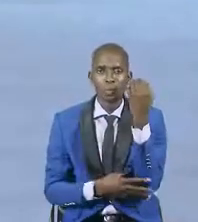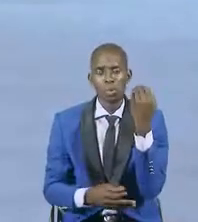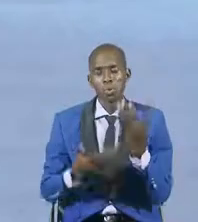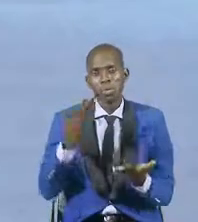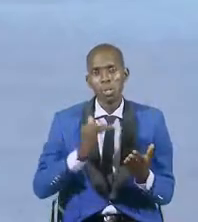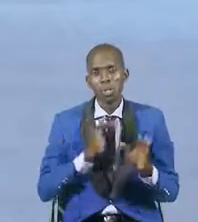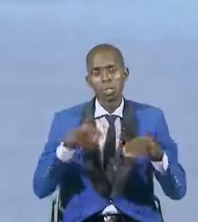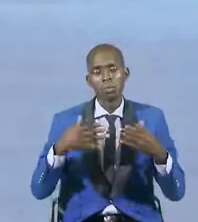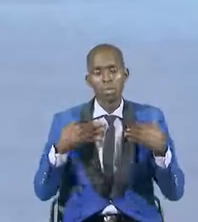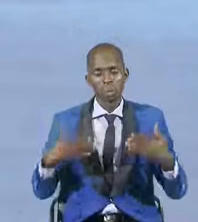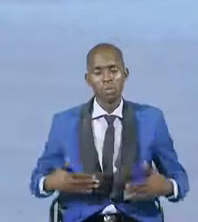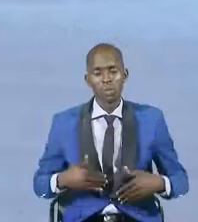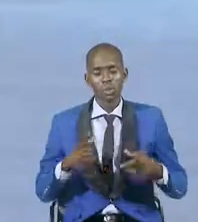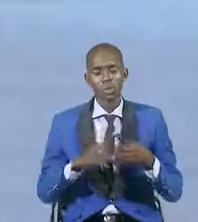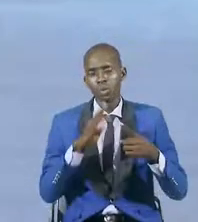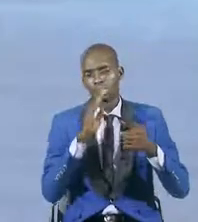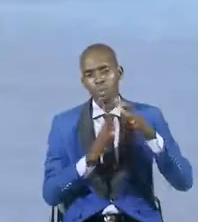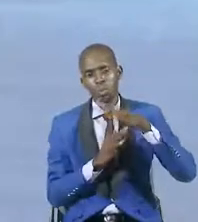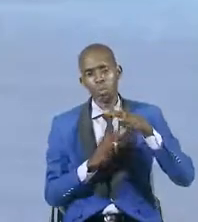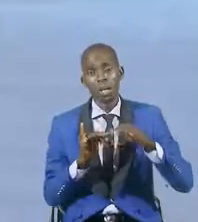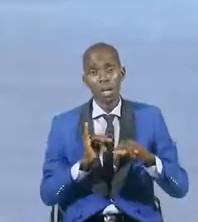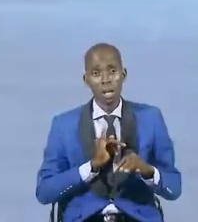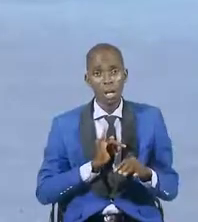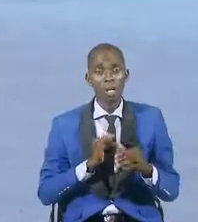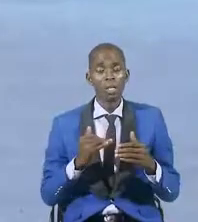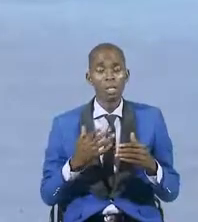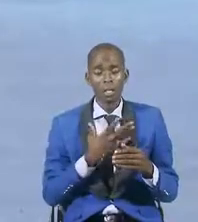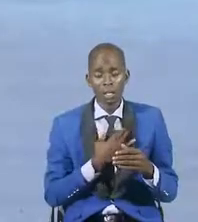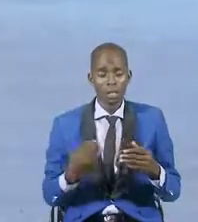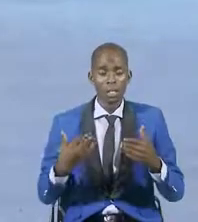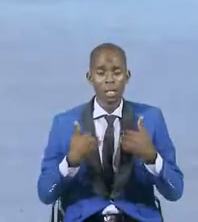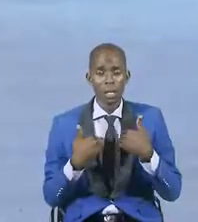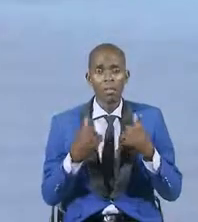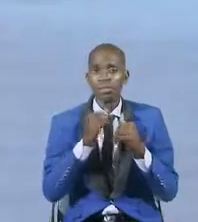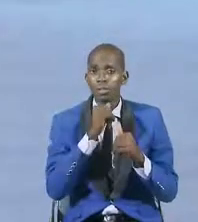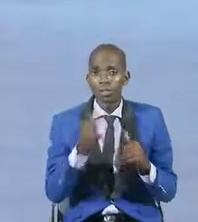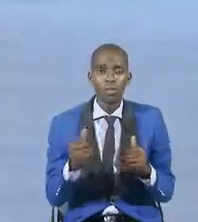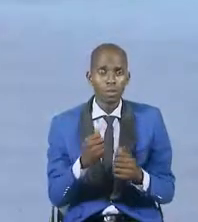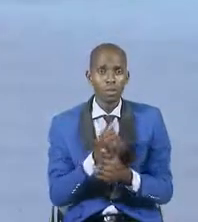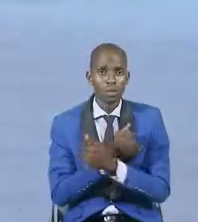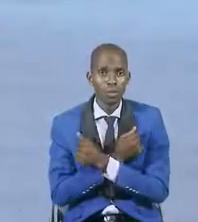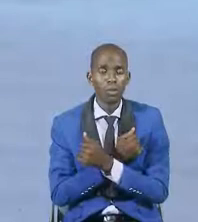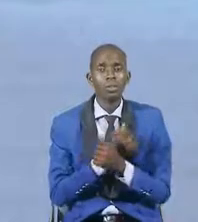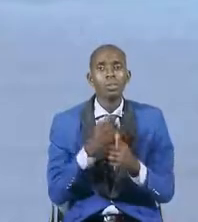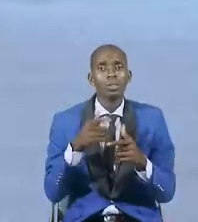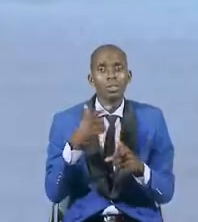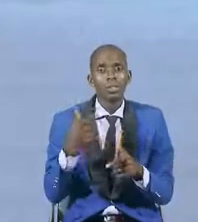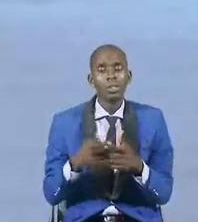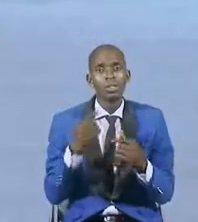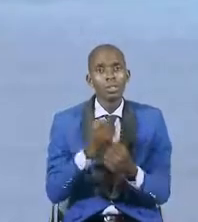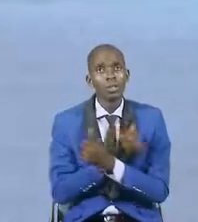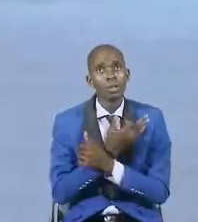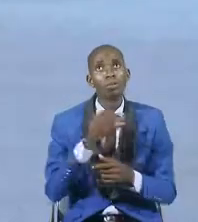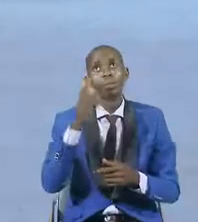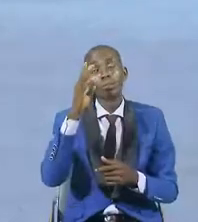quand je livrerai même mon corps pour être brûlé, si je n'ai pas la charité, l'amour de Dieu, l'amour pour